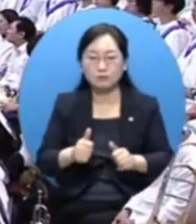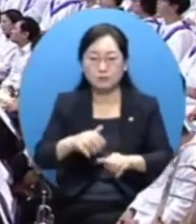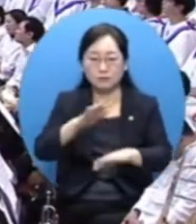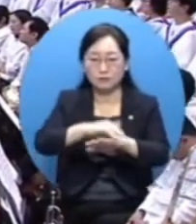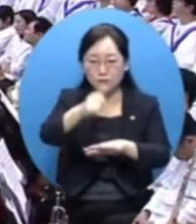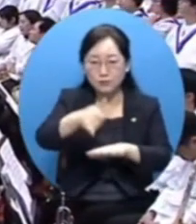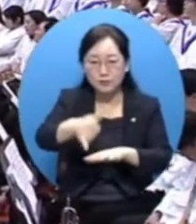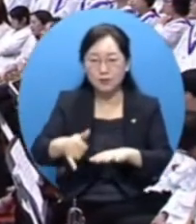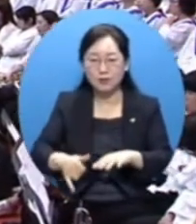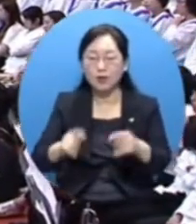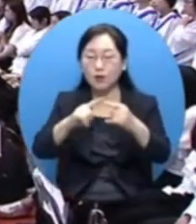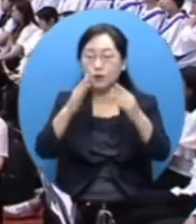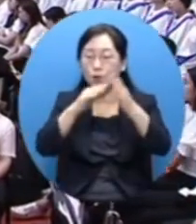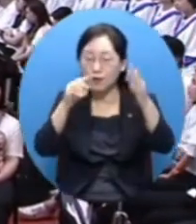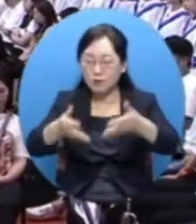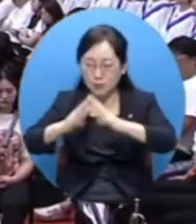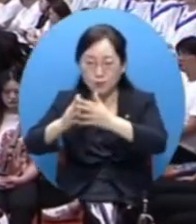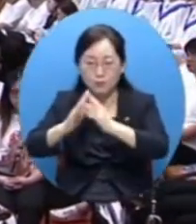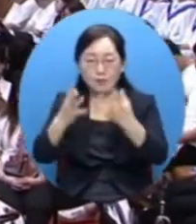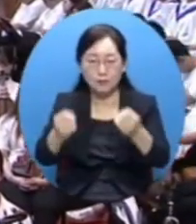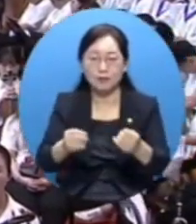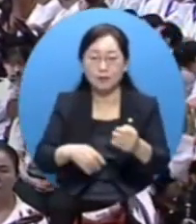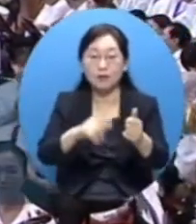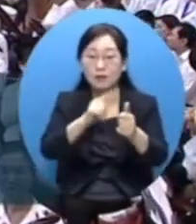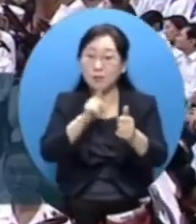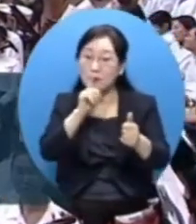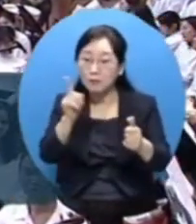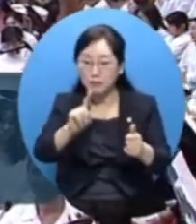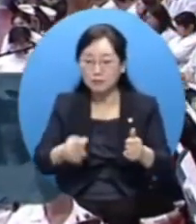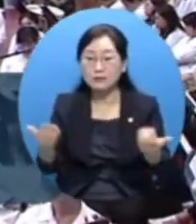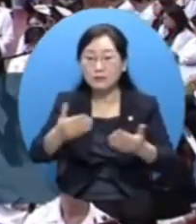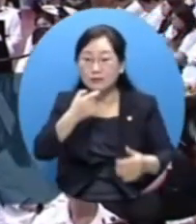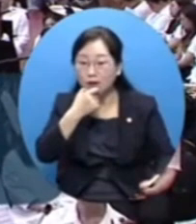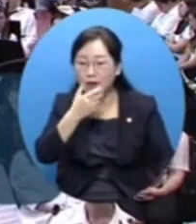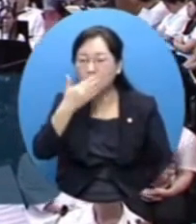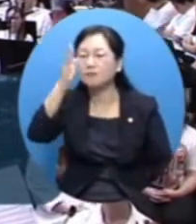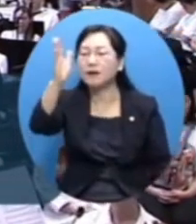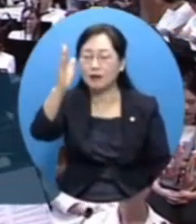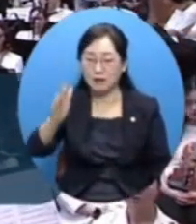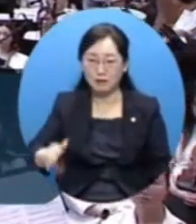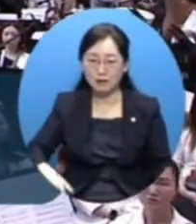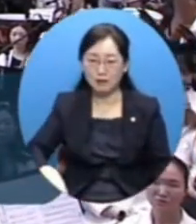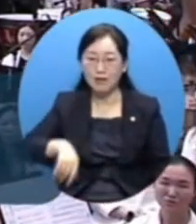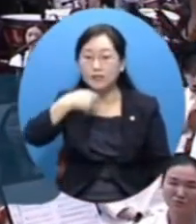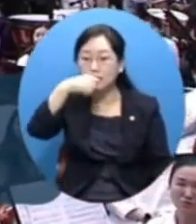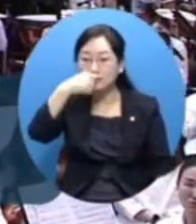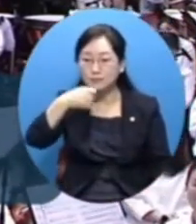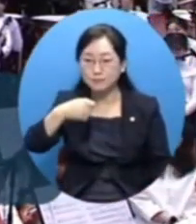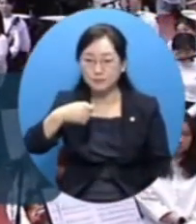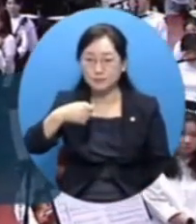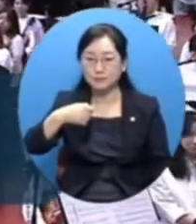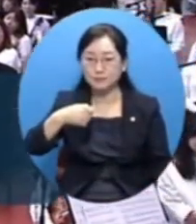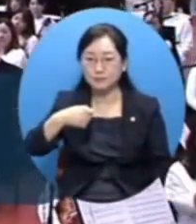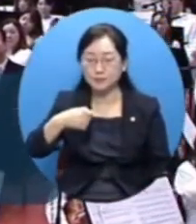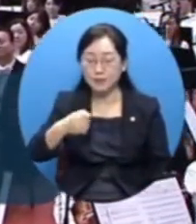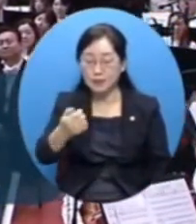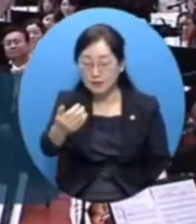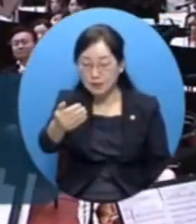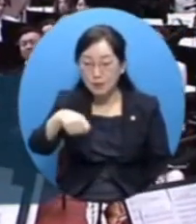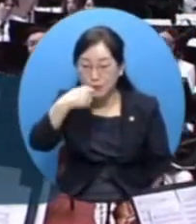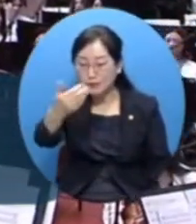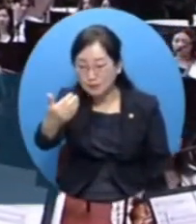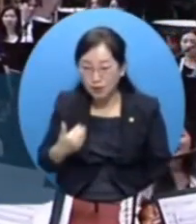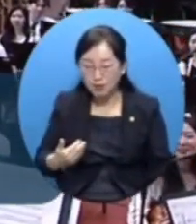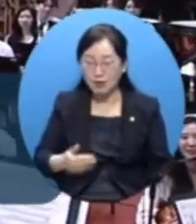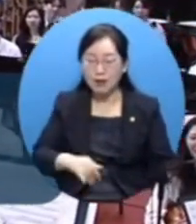세웠습니다 그분이 하신 말씀 가운데 일하기 싫거든 먹지도 말라 음식은 함께 반드시네 시간 함께